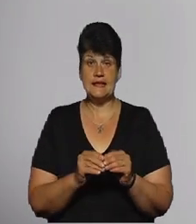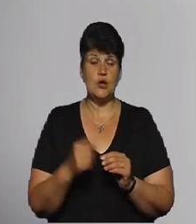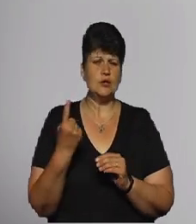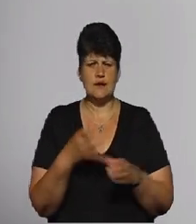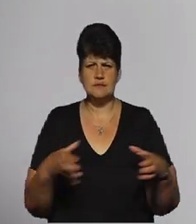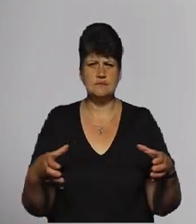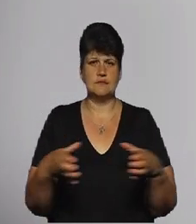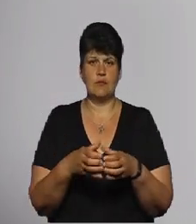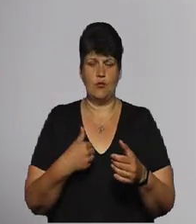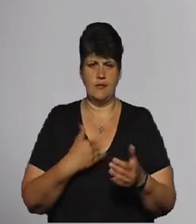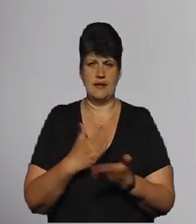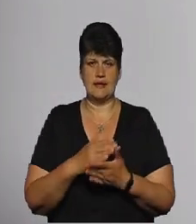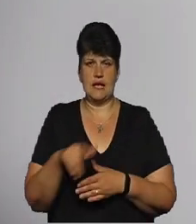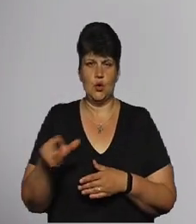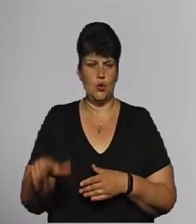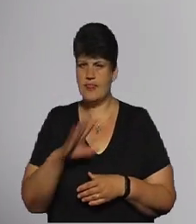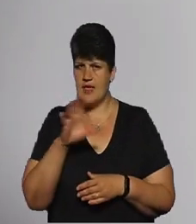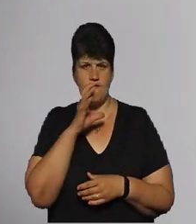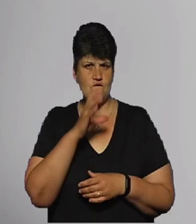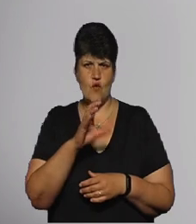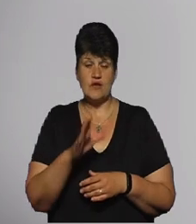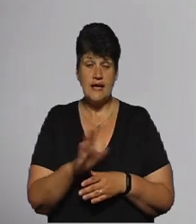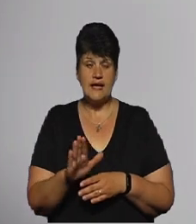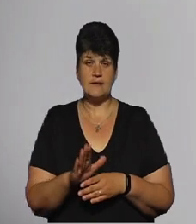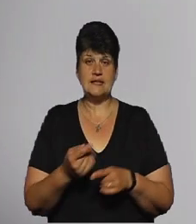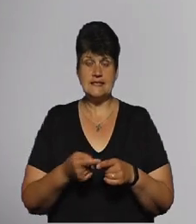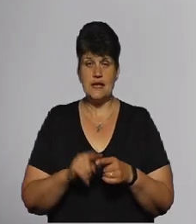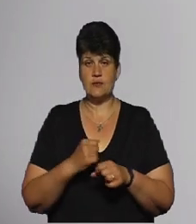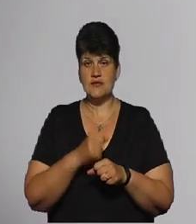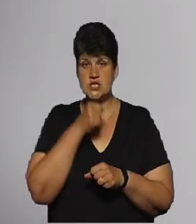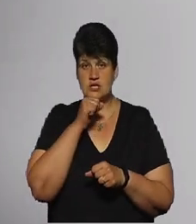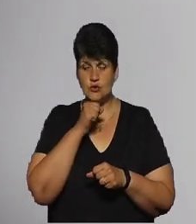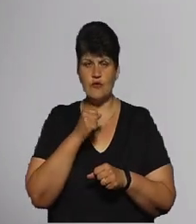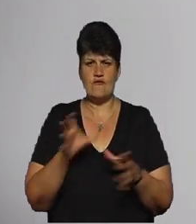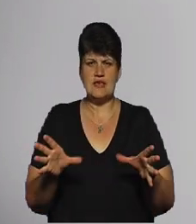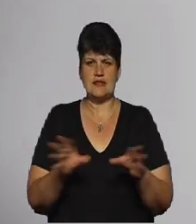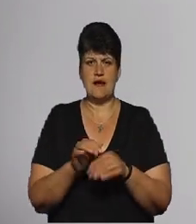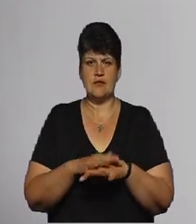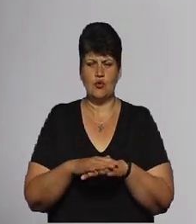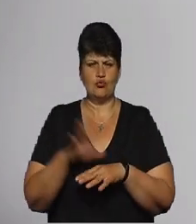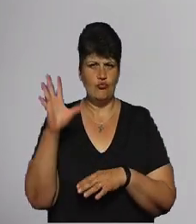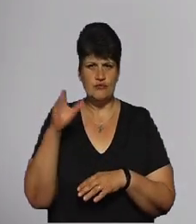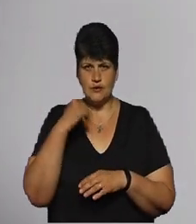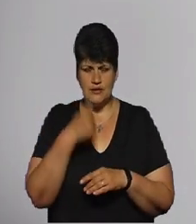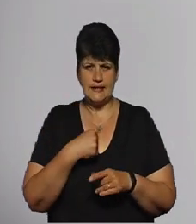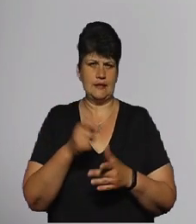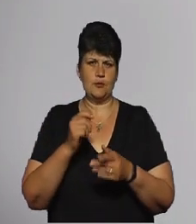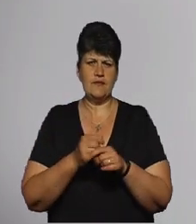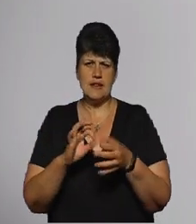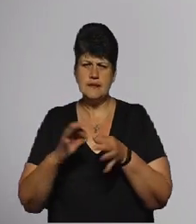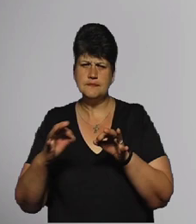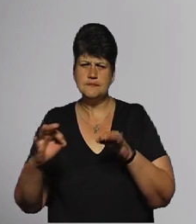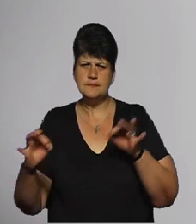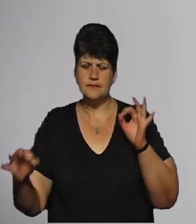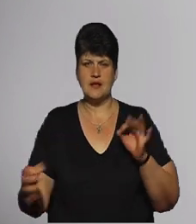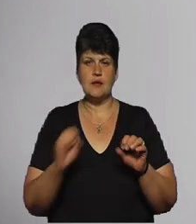бо ми є люди, не вовки. Робіть, як це робив наш дідо, єднав народ усі віки. Клепав ланцюг з маленьких ланок, які розкидані